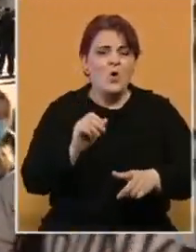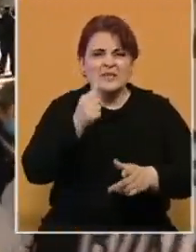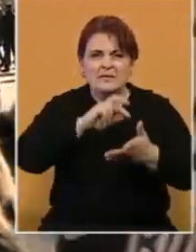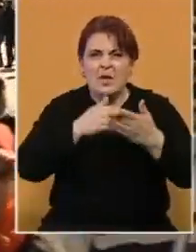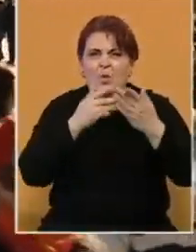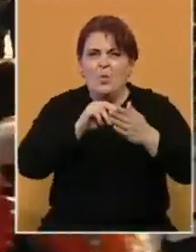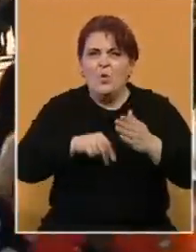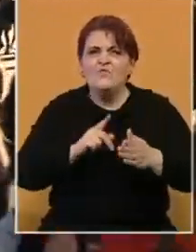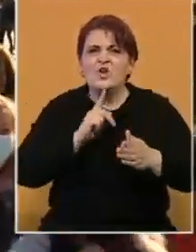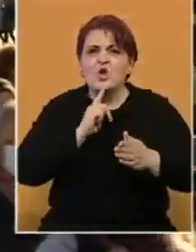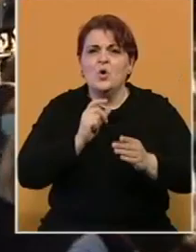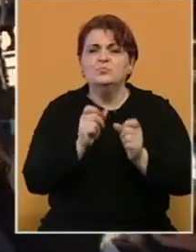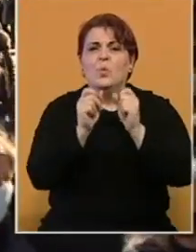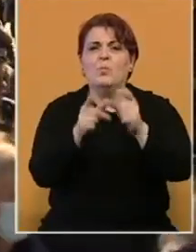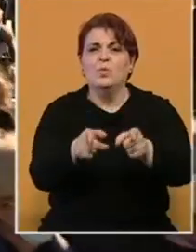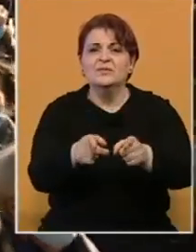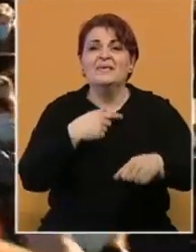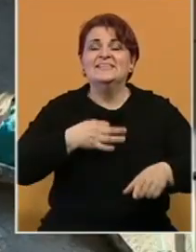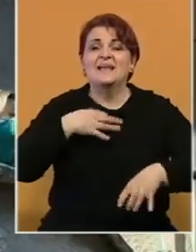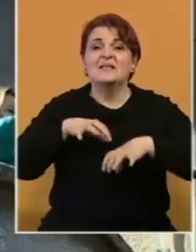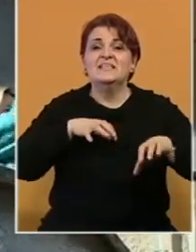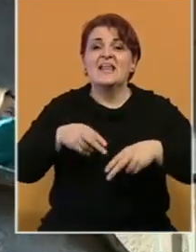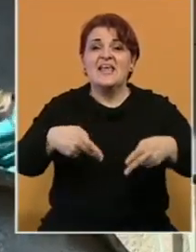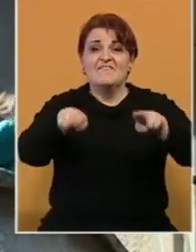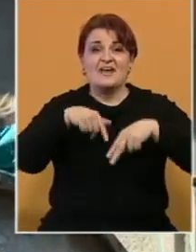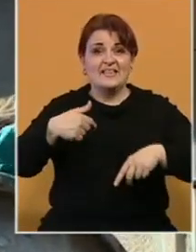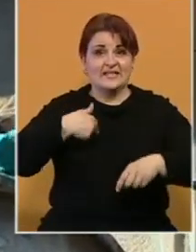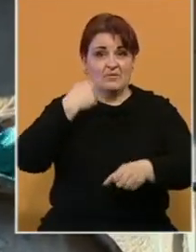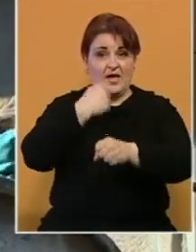verzija ugovora koju su im uputili da bi se zdravstveni radnici